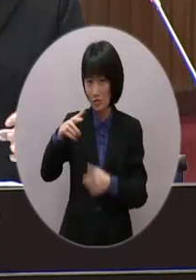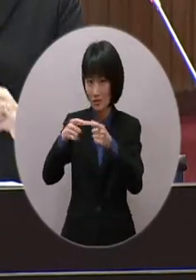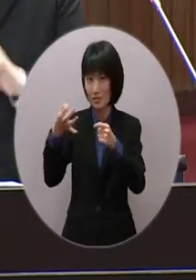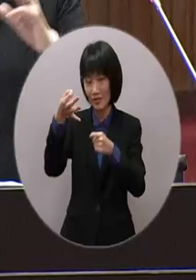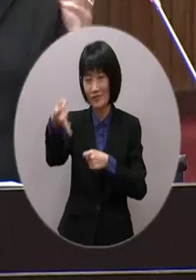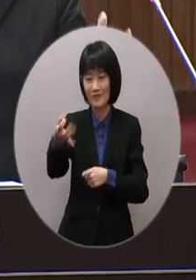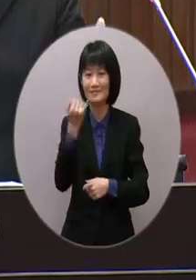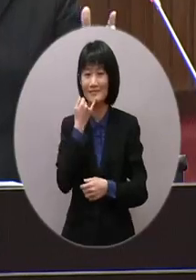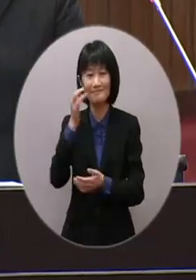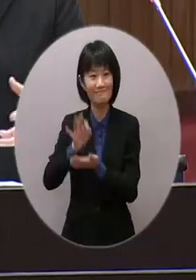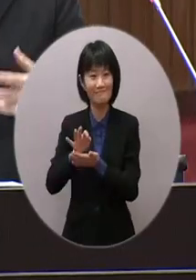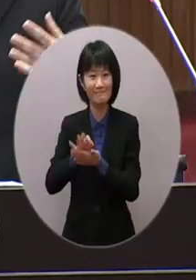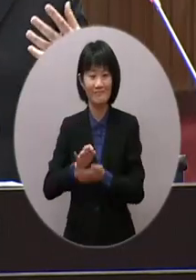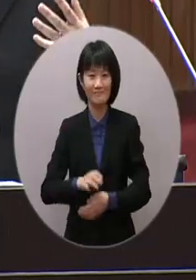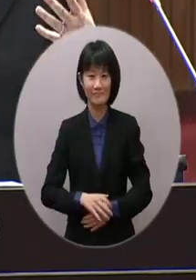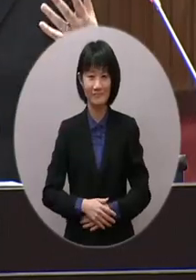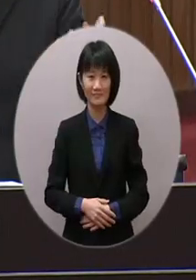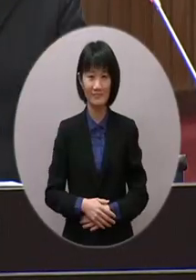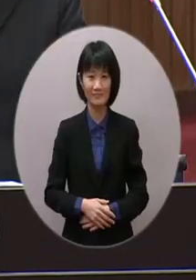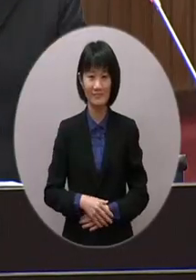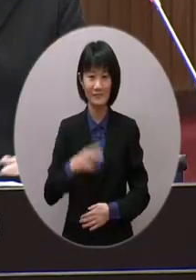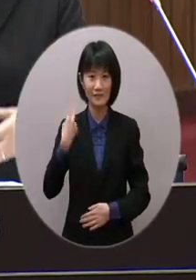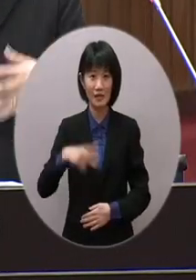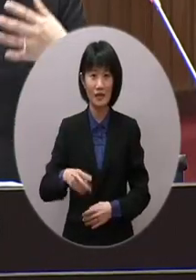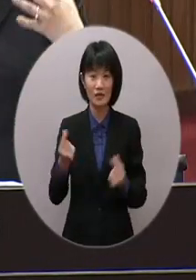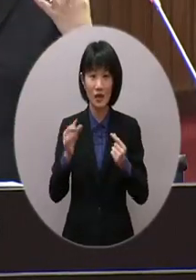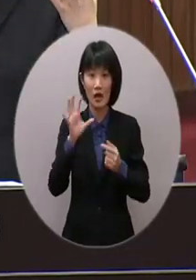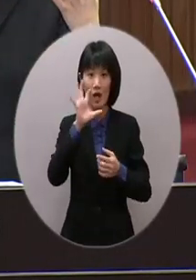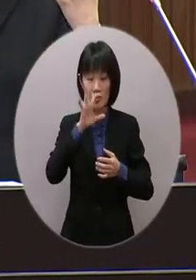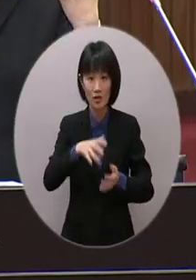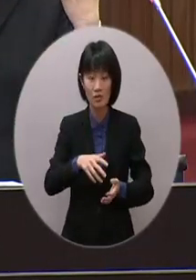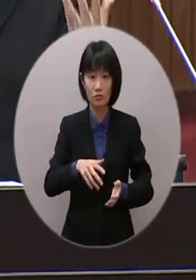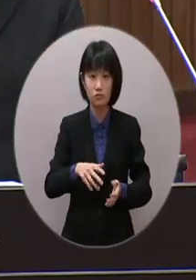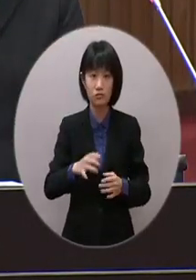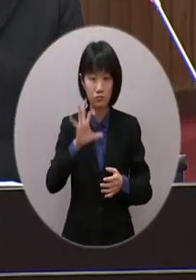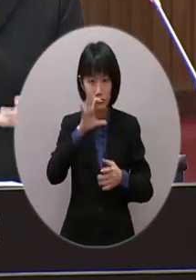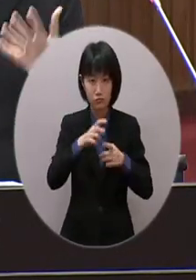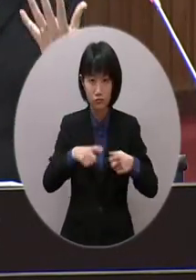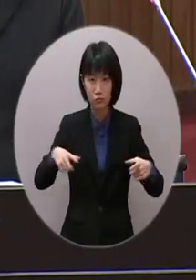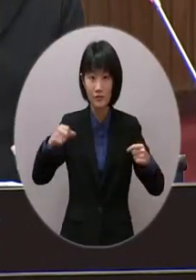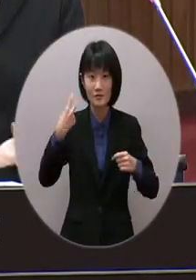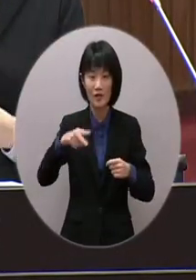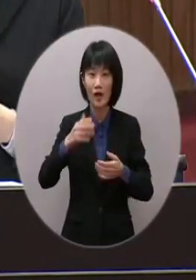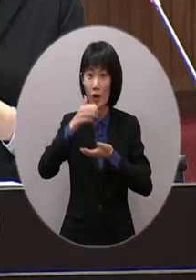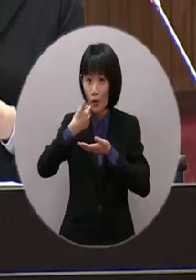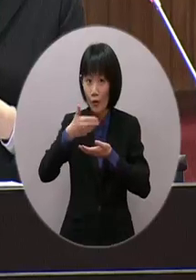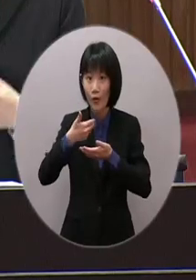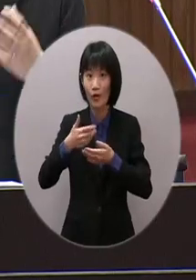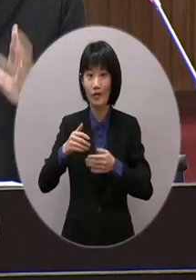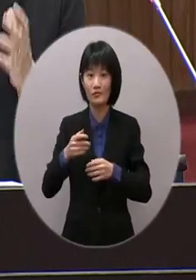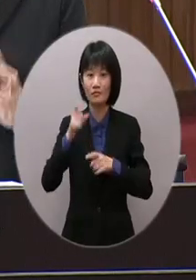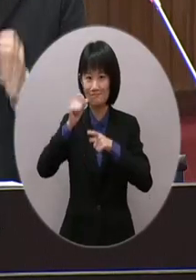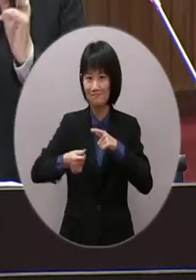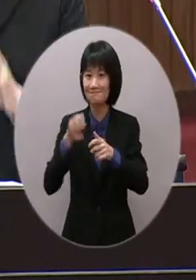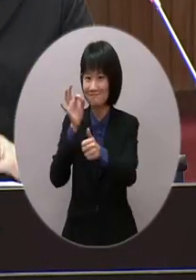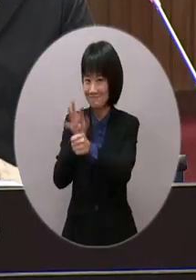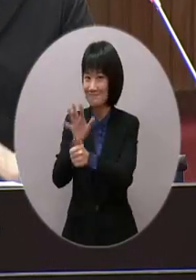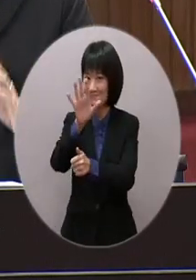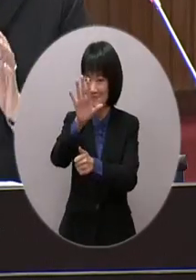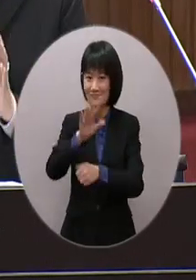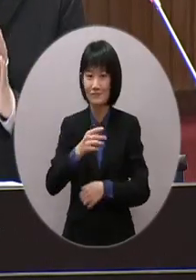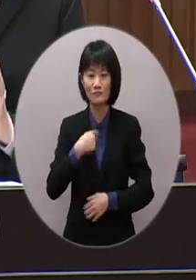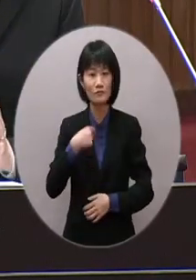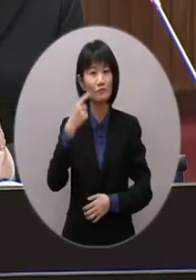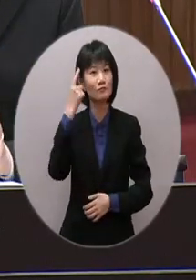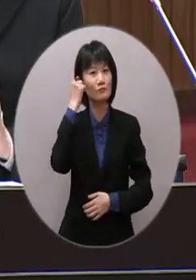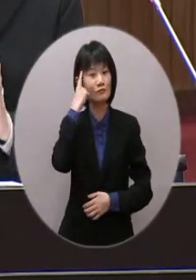里面的所有的尿布那个餐费也都是公司来支应。那我相信我们在台